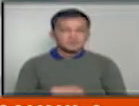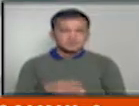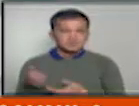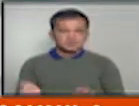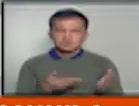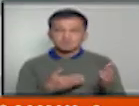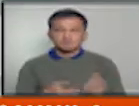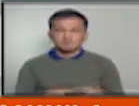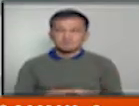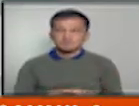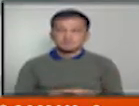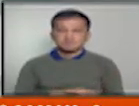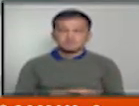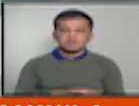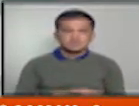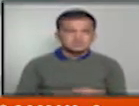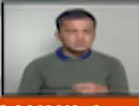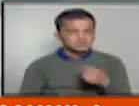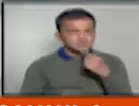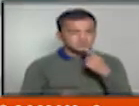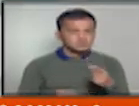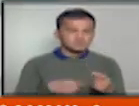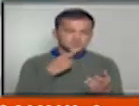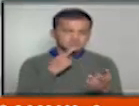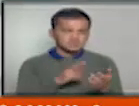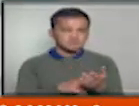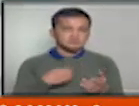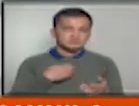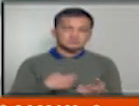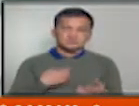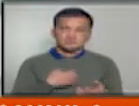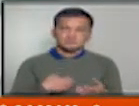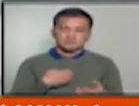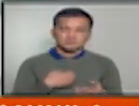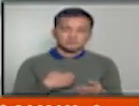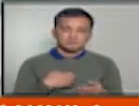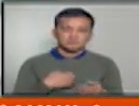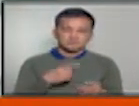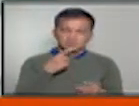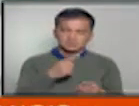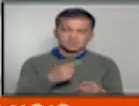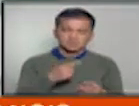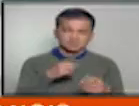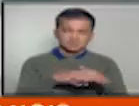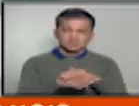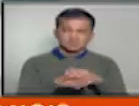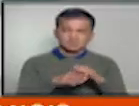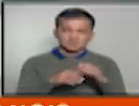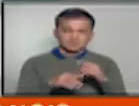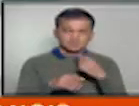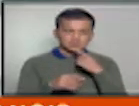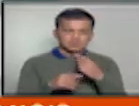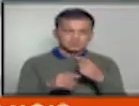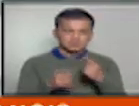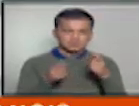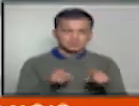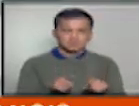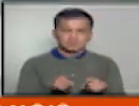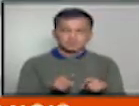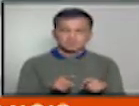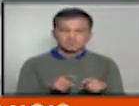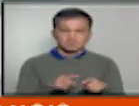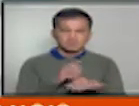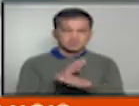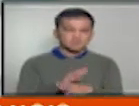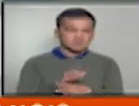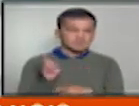sa kanya dyan? Ang report nila, nagre-reklamo raw eh, binugbog daw ng barangay eh. Ang nangyari lang po, doon sa pang-aarang,